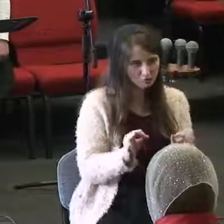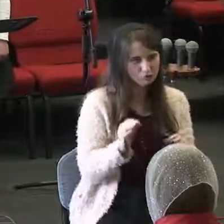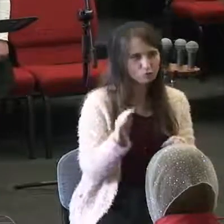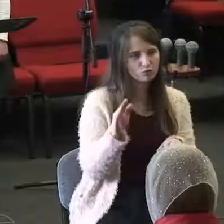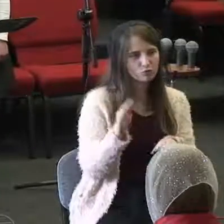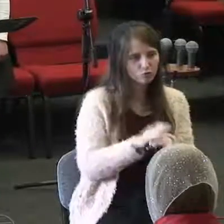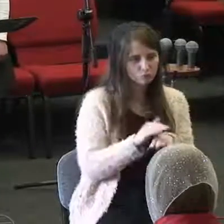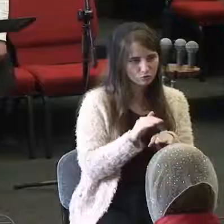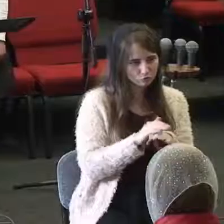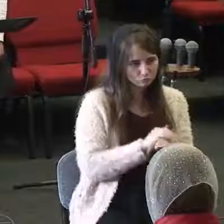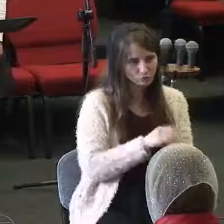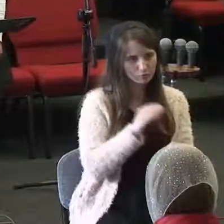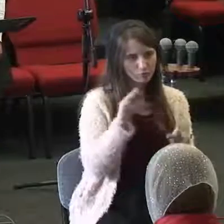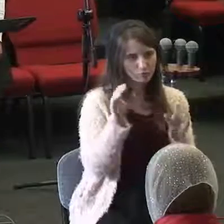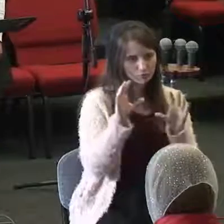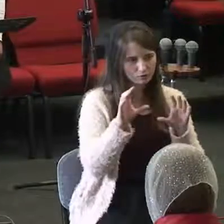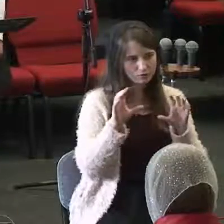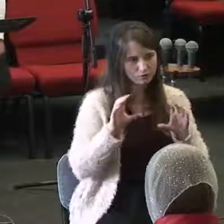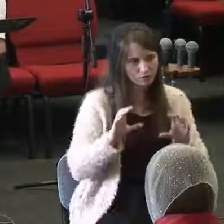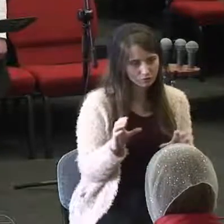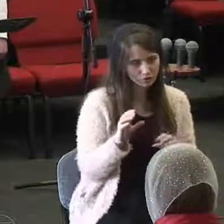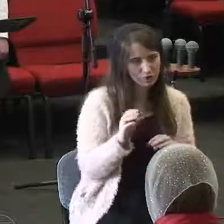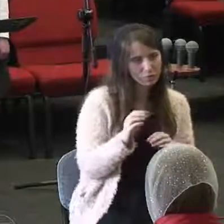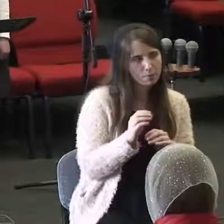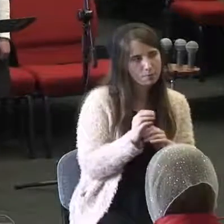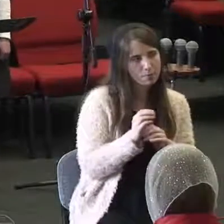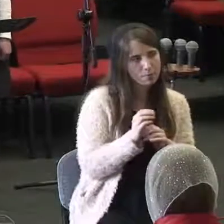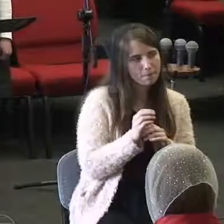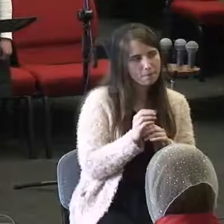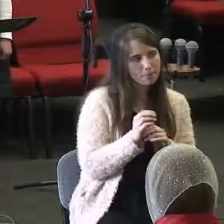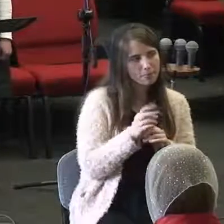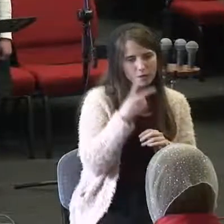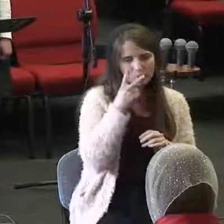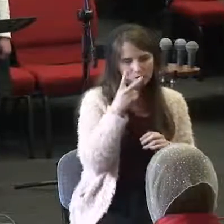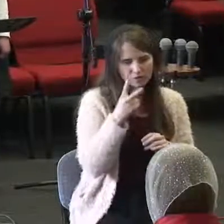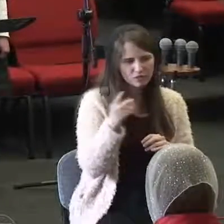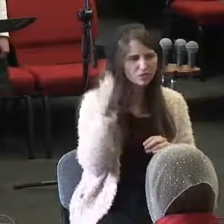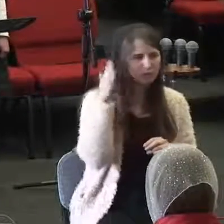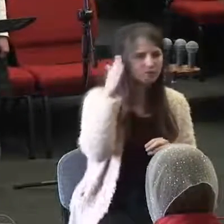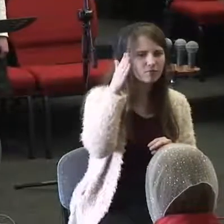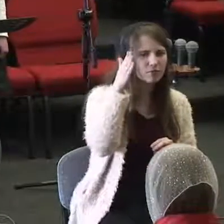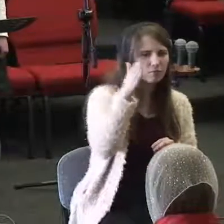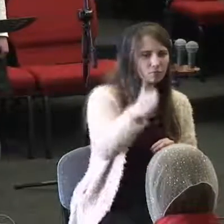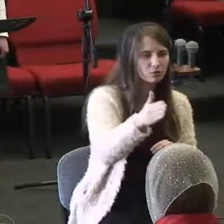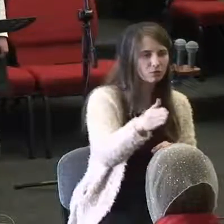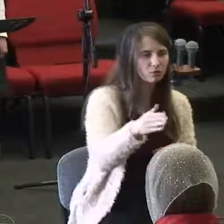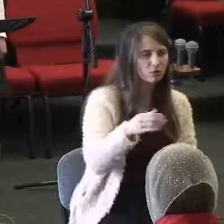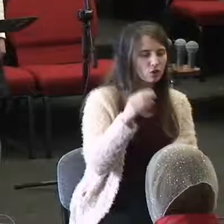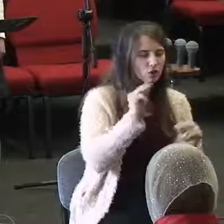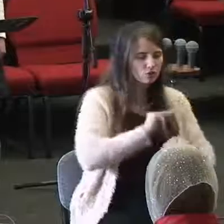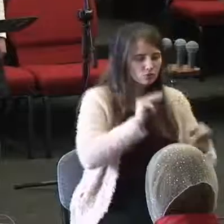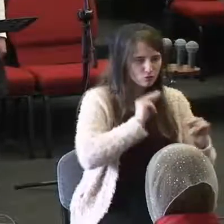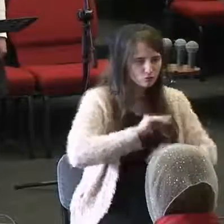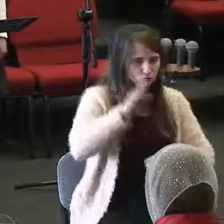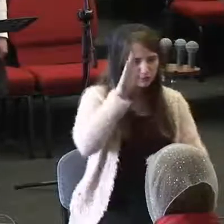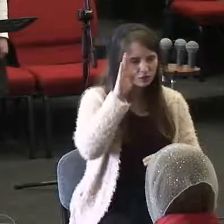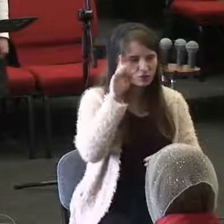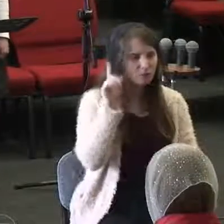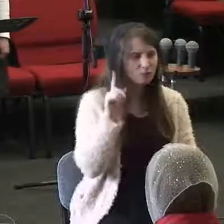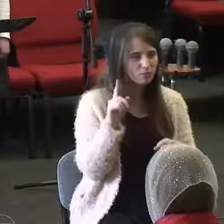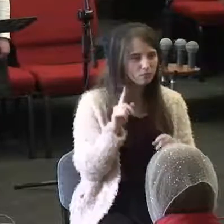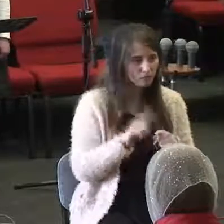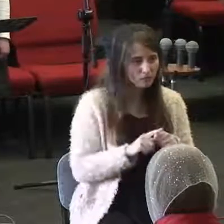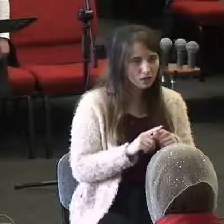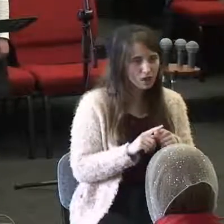для них був зовсім чужим. Поглянь на сотні кілометрів, сьогодні трудяться брати, а ти ось тут